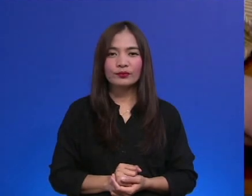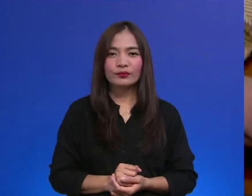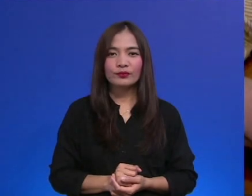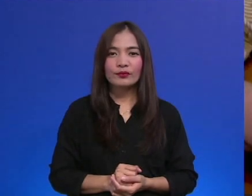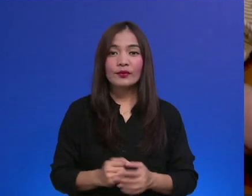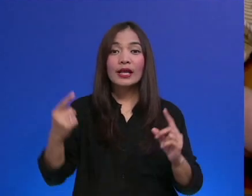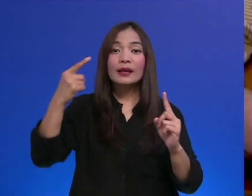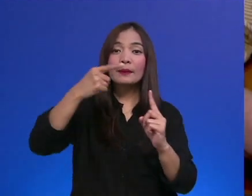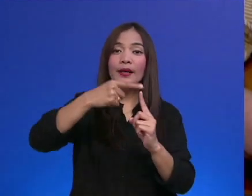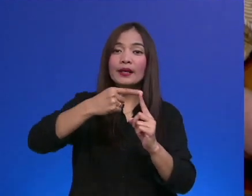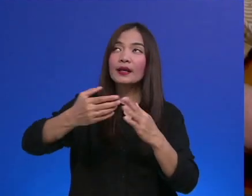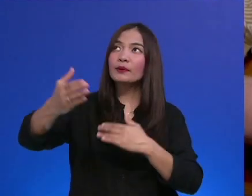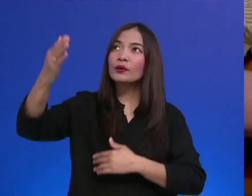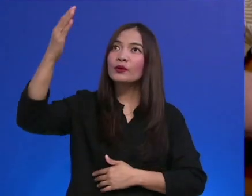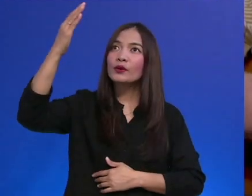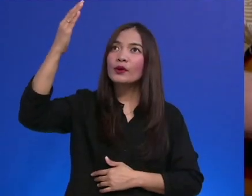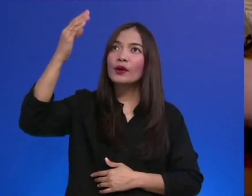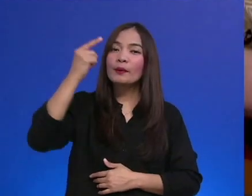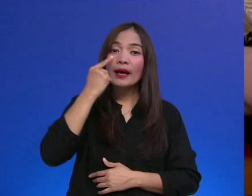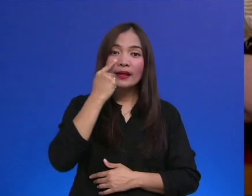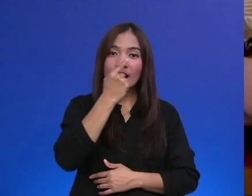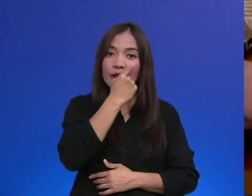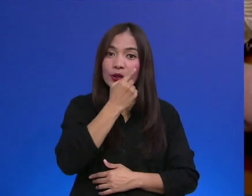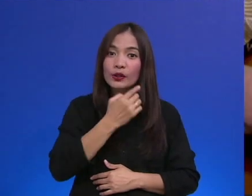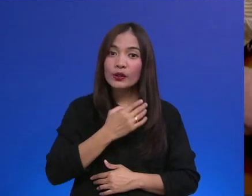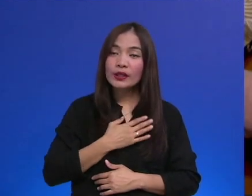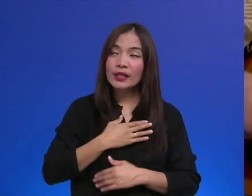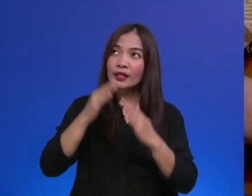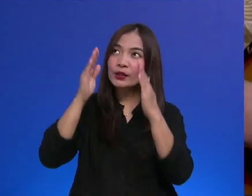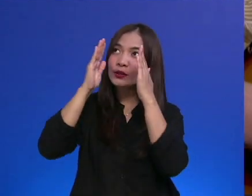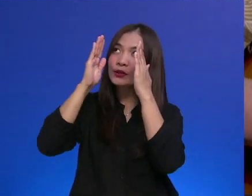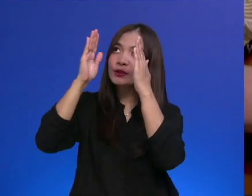kepadamu mataku tertuju